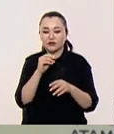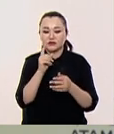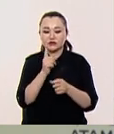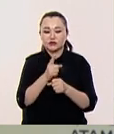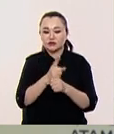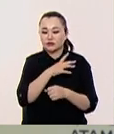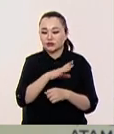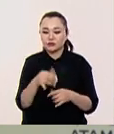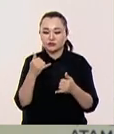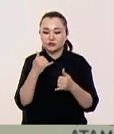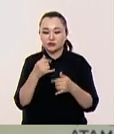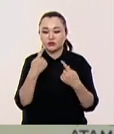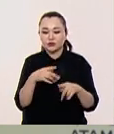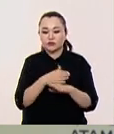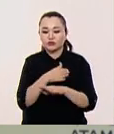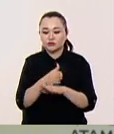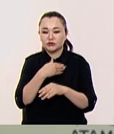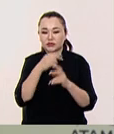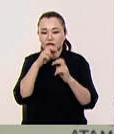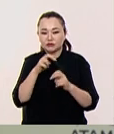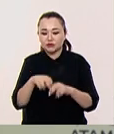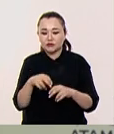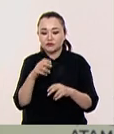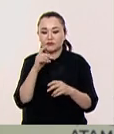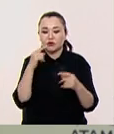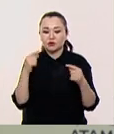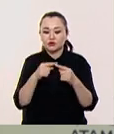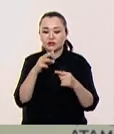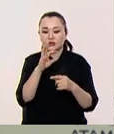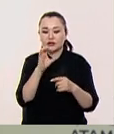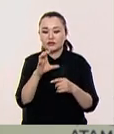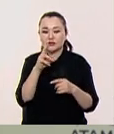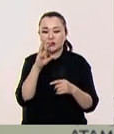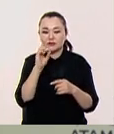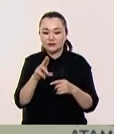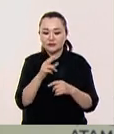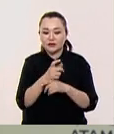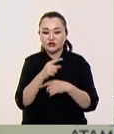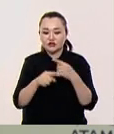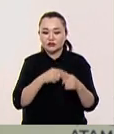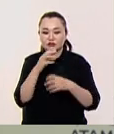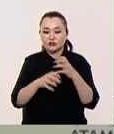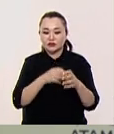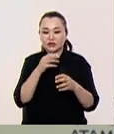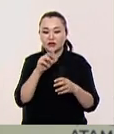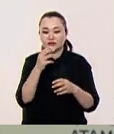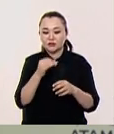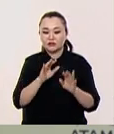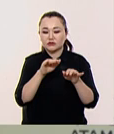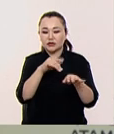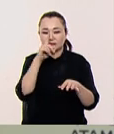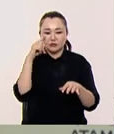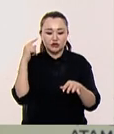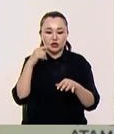салынбаған, сондықтан қазір балама жолдарды қарастырып жатырмыз. Нақтырақ айтсақ, Транскаспий халықаралық көлік бағдары арқылы, Каспий теңізі арқылы Әзербайжан,